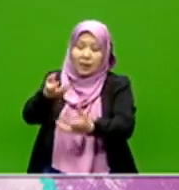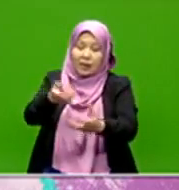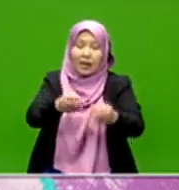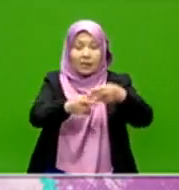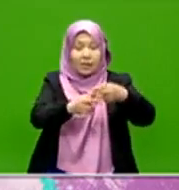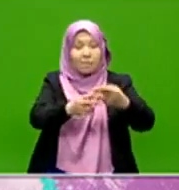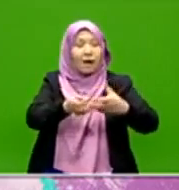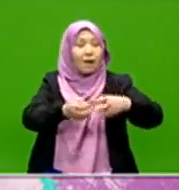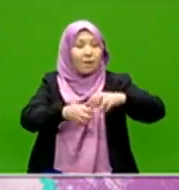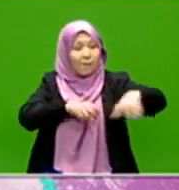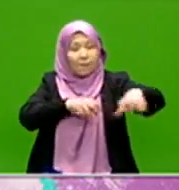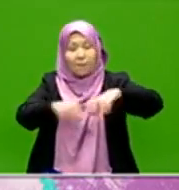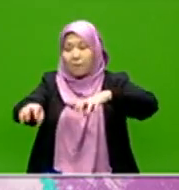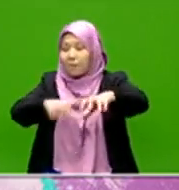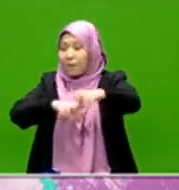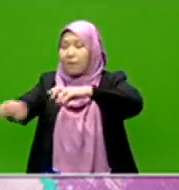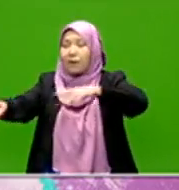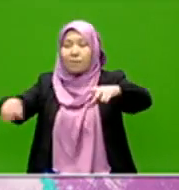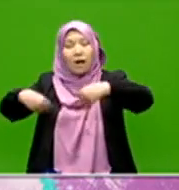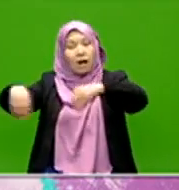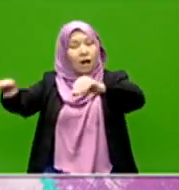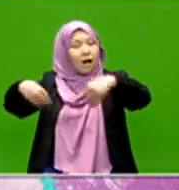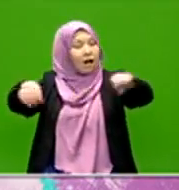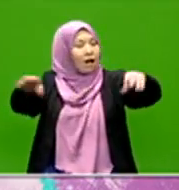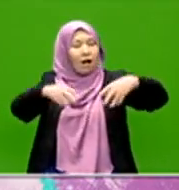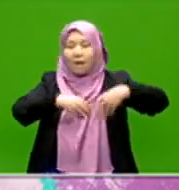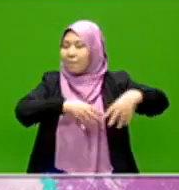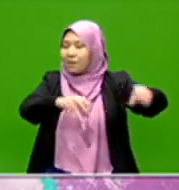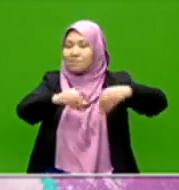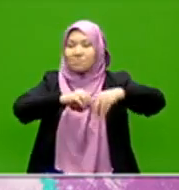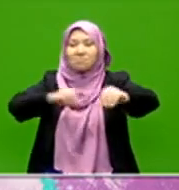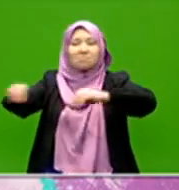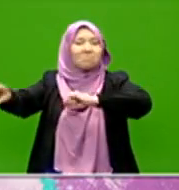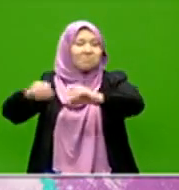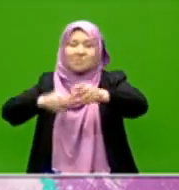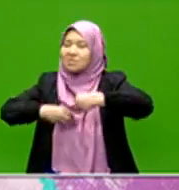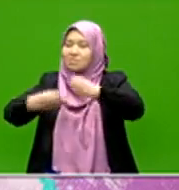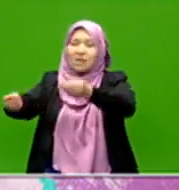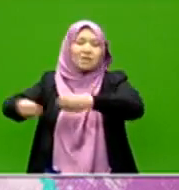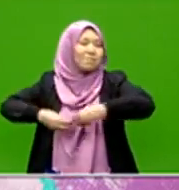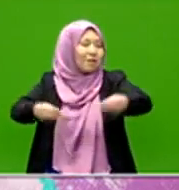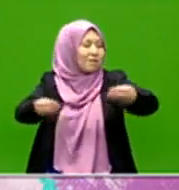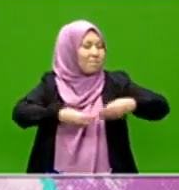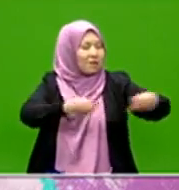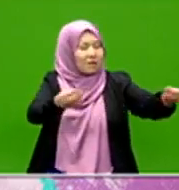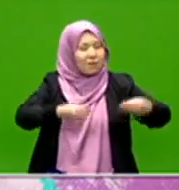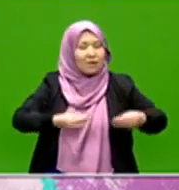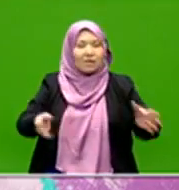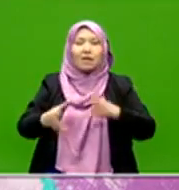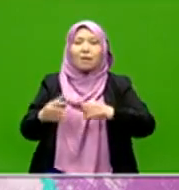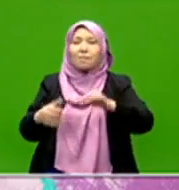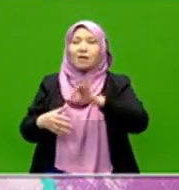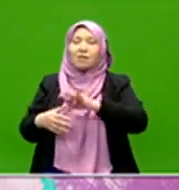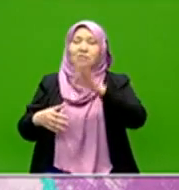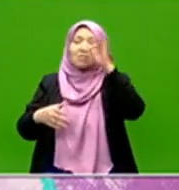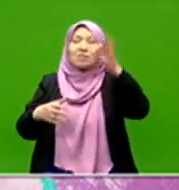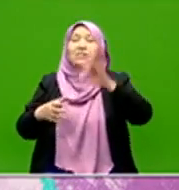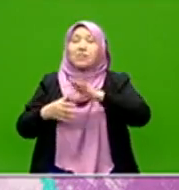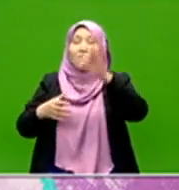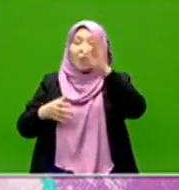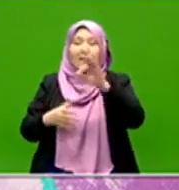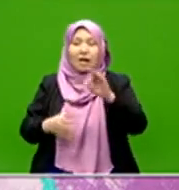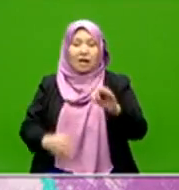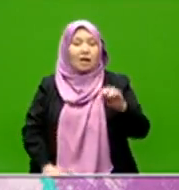agihan secara drive through akan diedarkan pada petang ini insya-Allah. Saya baca satu surah lah. Ya, silakan. Mengambil semangat Nabi Ibrahim insya-Allah.